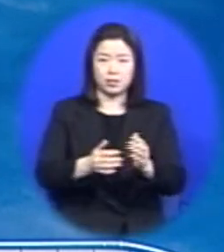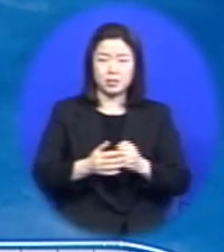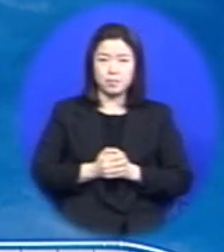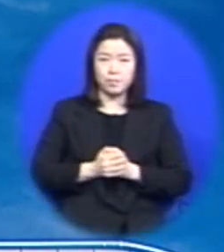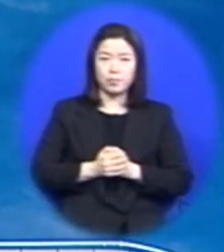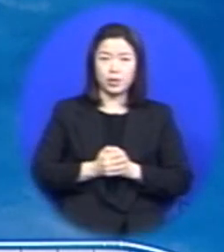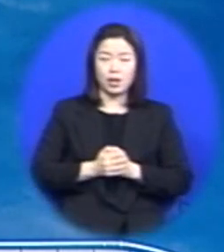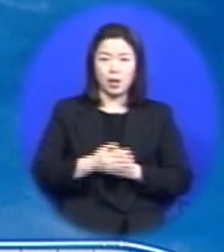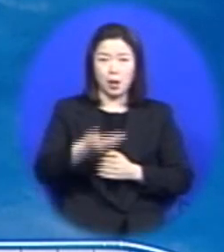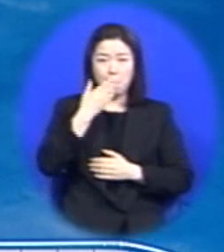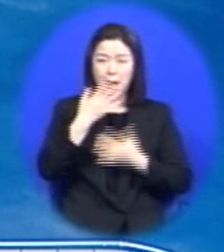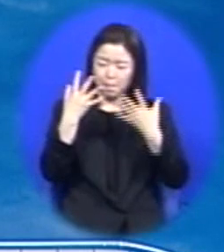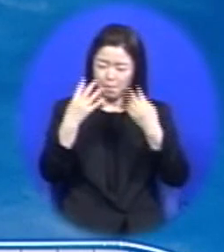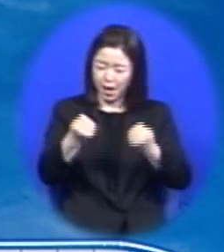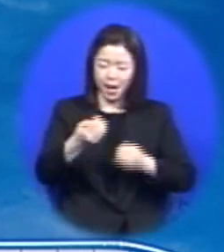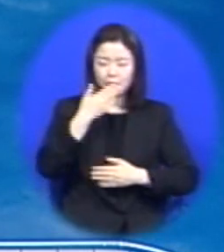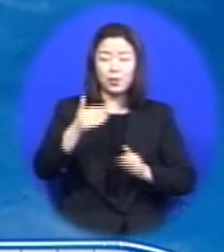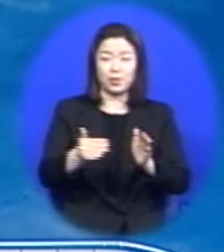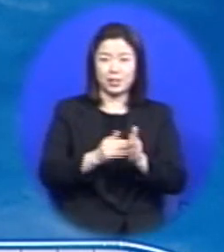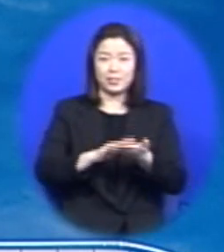밥을 많이 먹은 거죠.